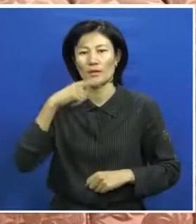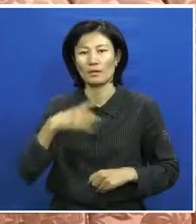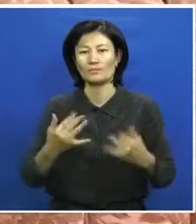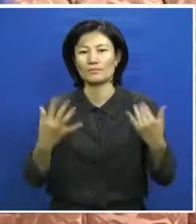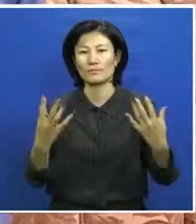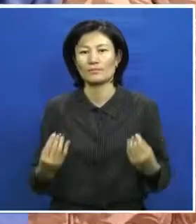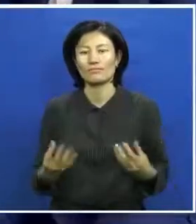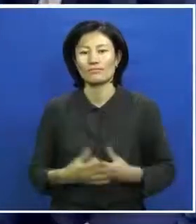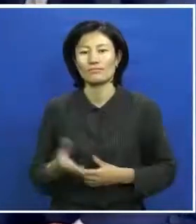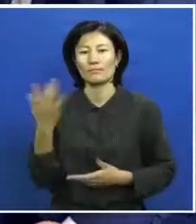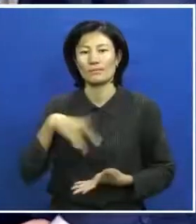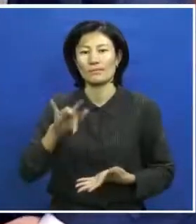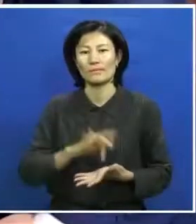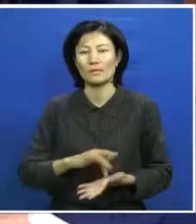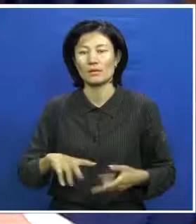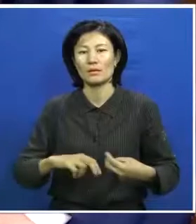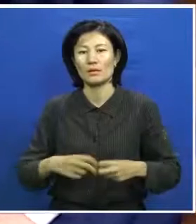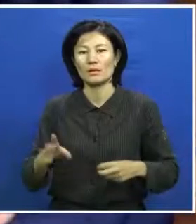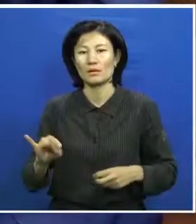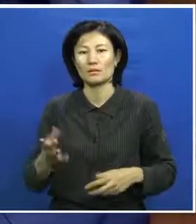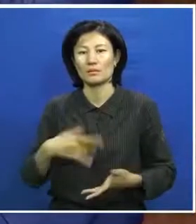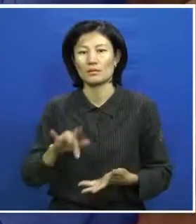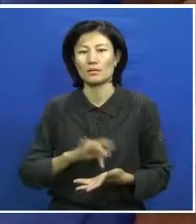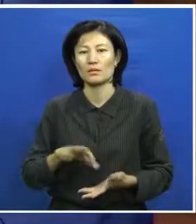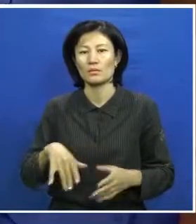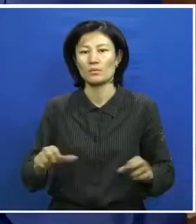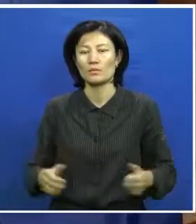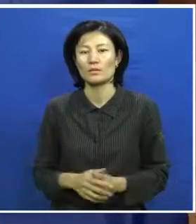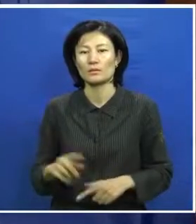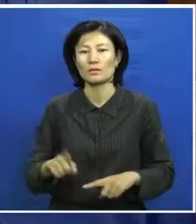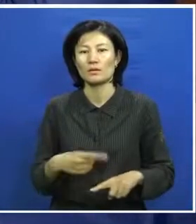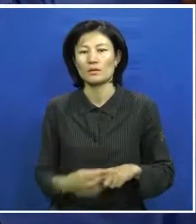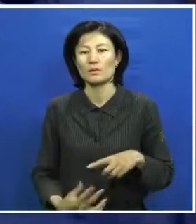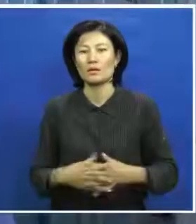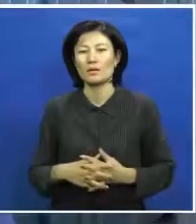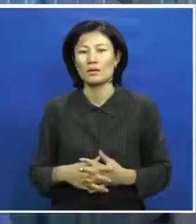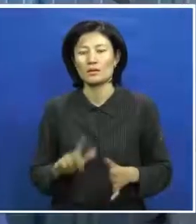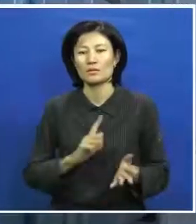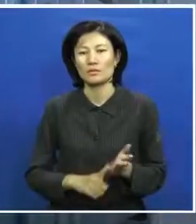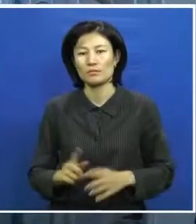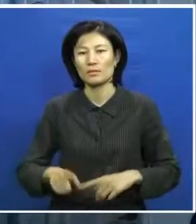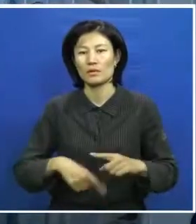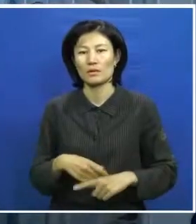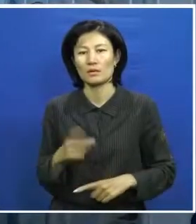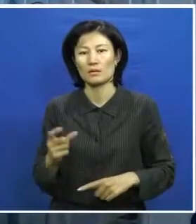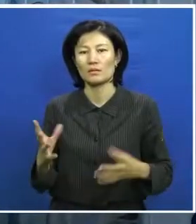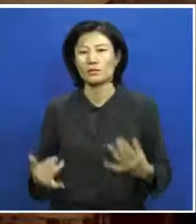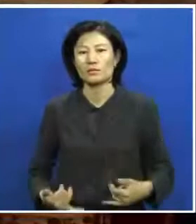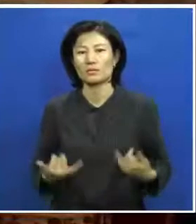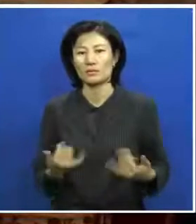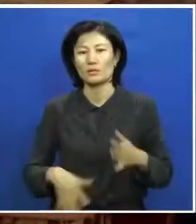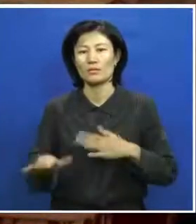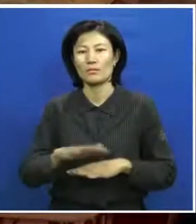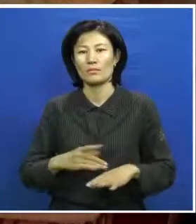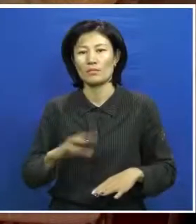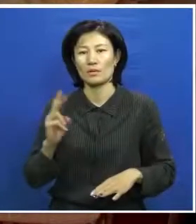кетейік, бүгінгі күні Шымкент қаласының мәслихат хатшысы мен қала әкімінің орынбасарлары және аудан әкімдері 70-тен астам ардагерлерді құттықтап, барлық